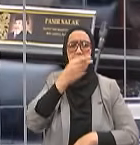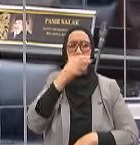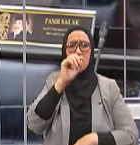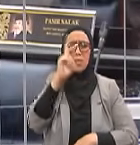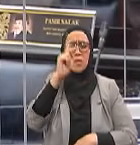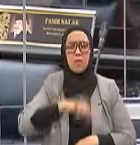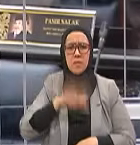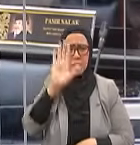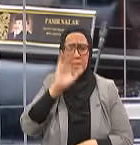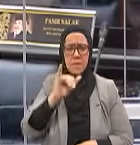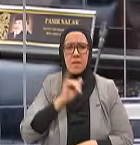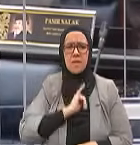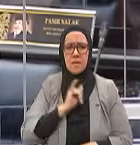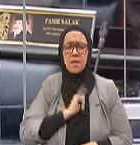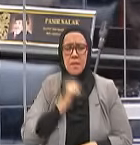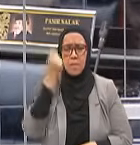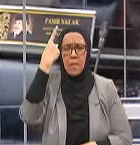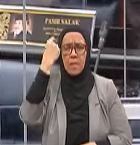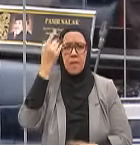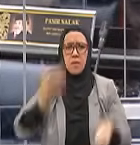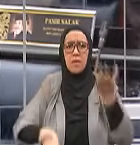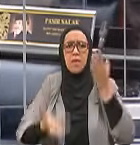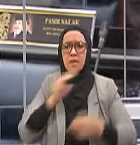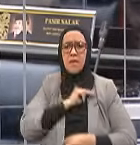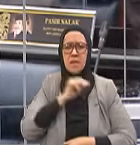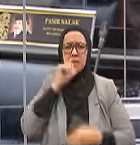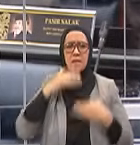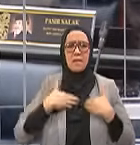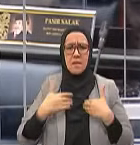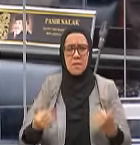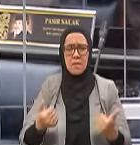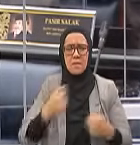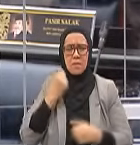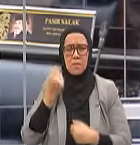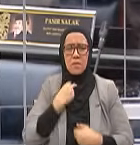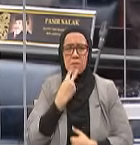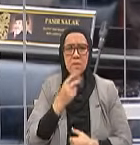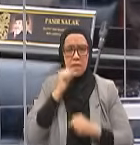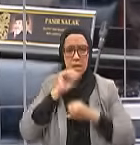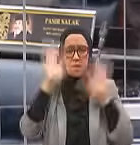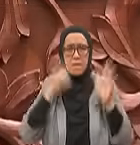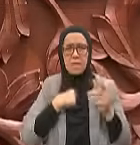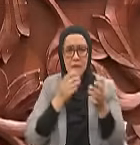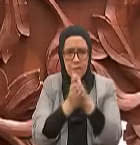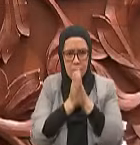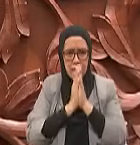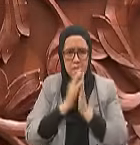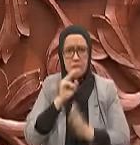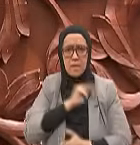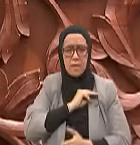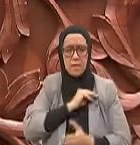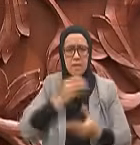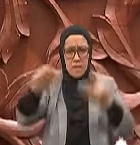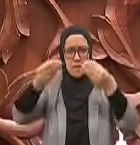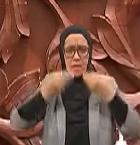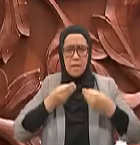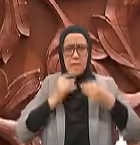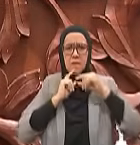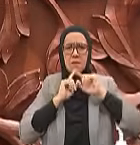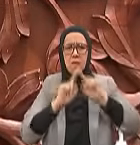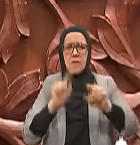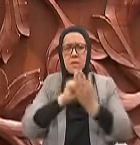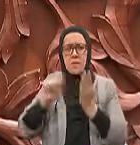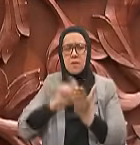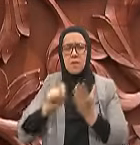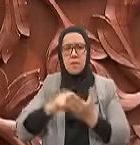menteri mungkin tak sehat sayang jauh bertulis Sri besok jadi yang memaksa timbalan menteri tolong beri jawaban tulis dalam bahasa limbu